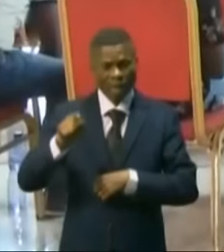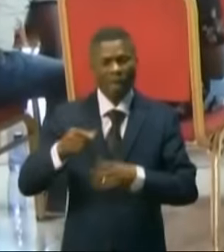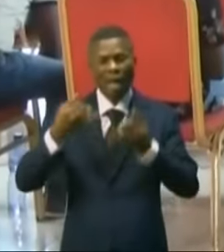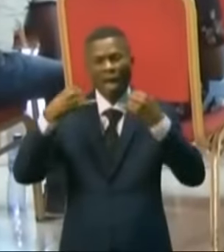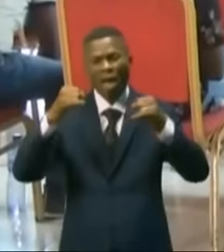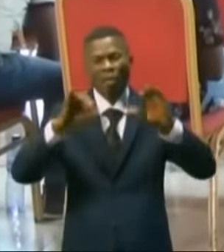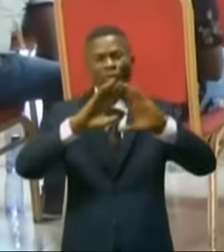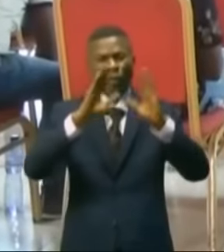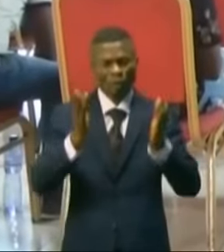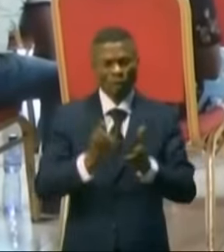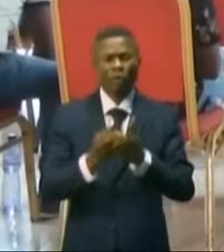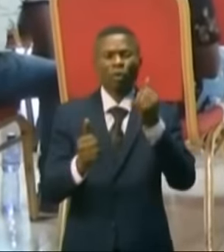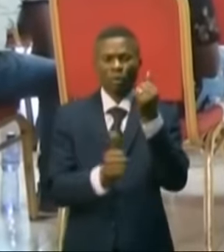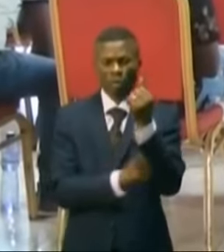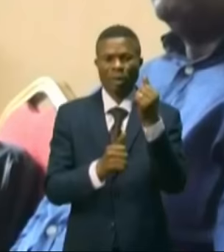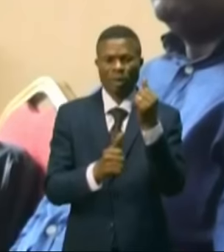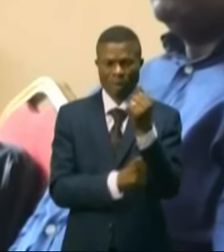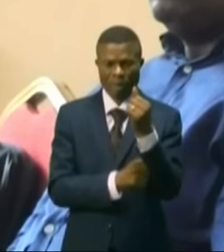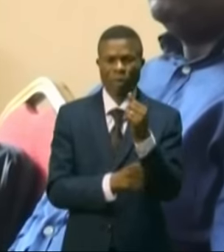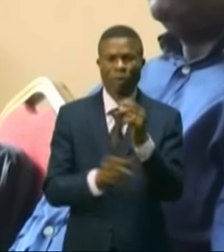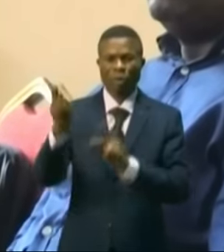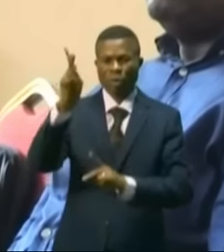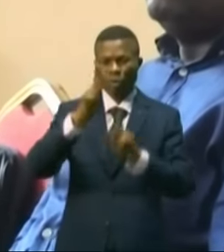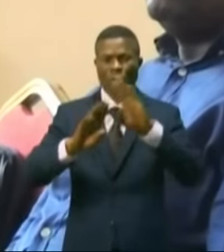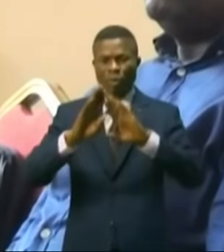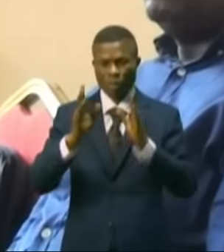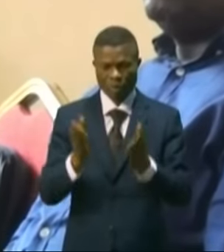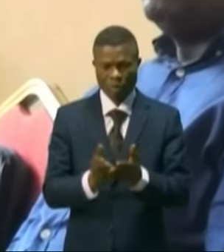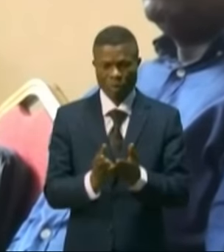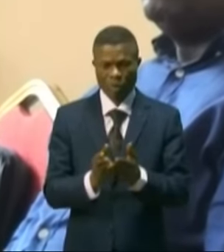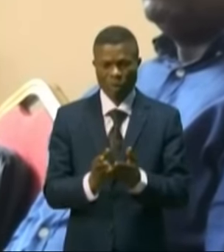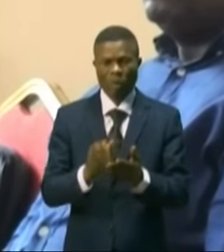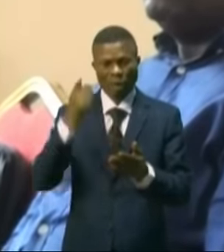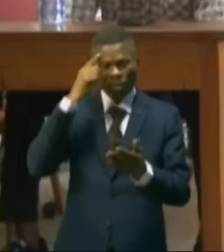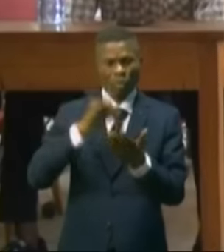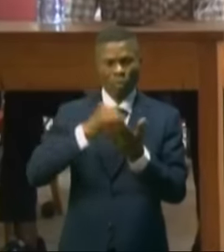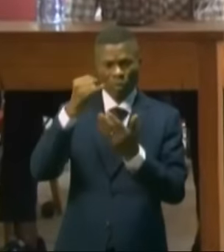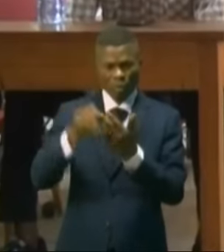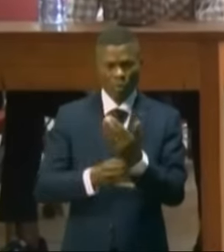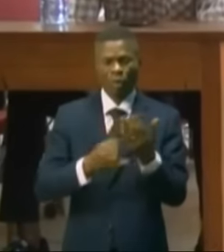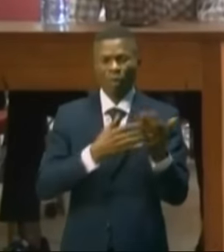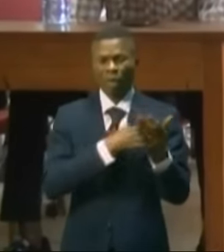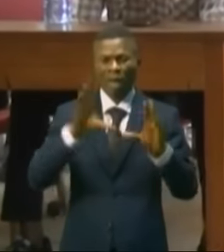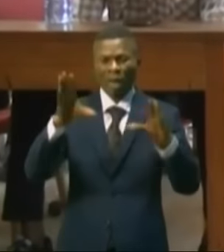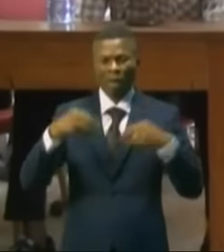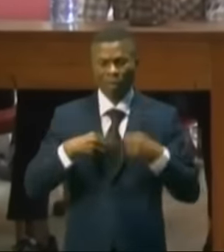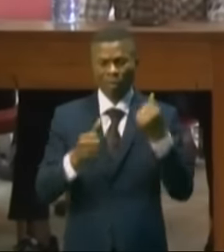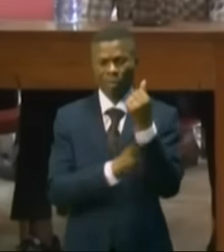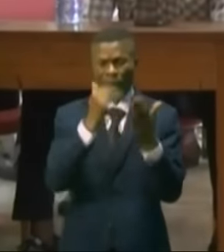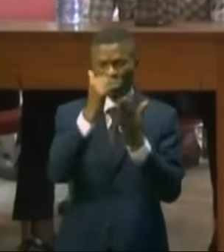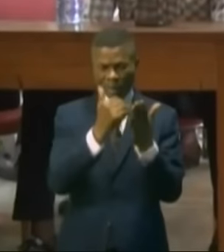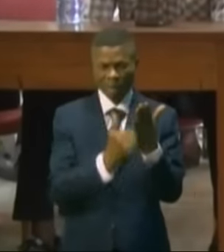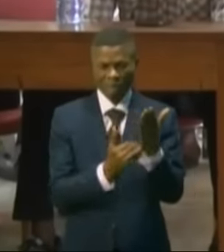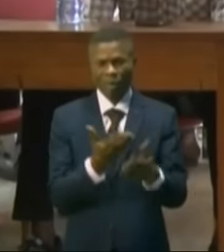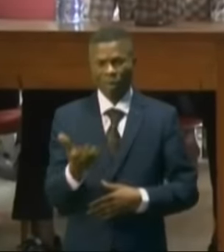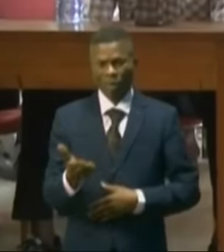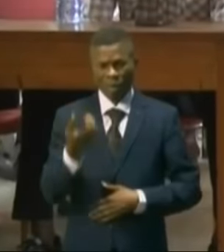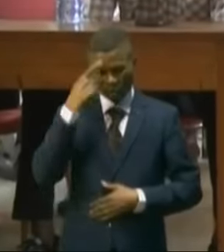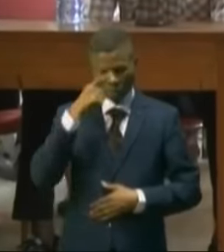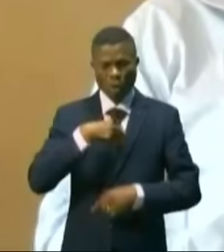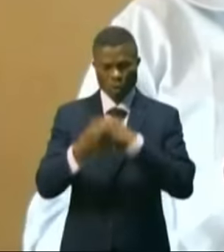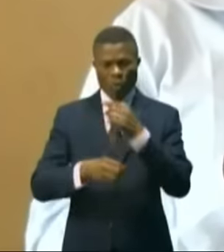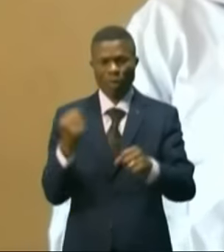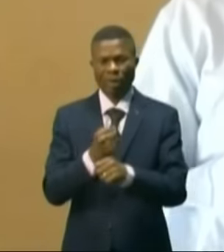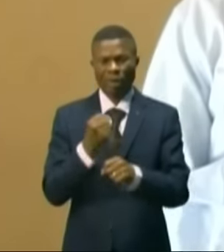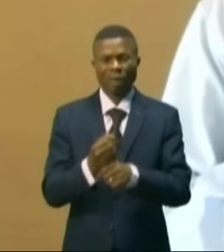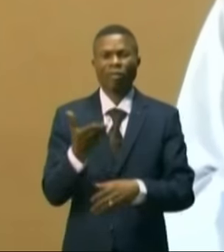puissent sensibiliser la population sur ces processus de recrutement des tâcherons timons pour l'exécution des